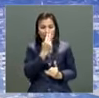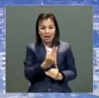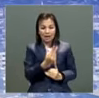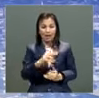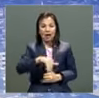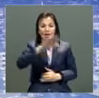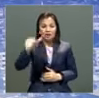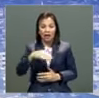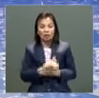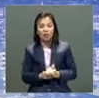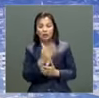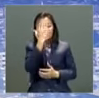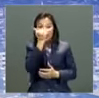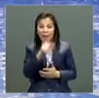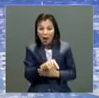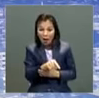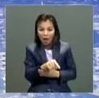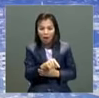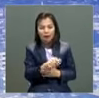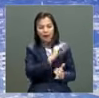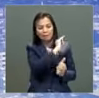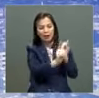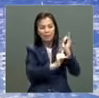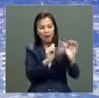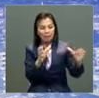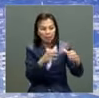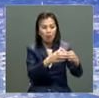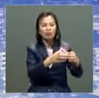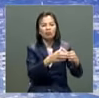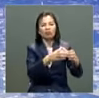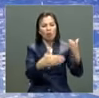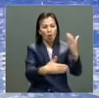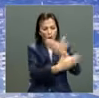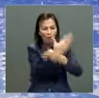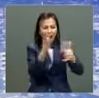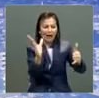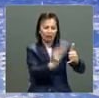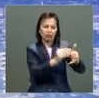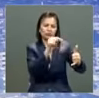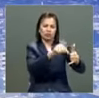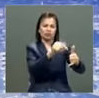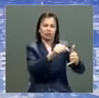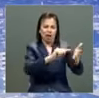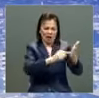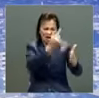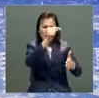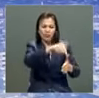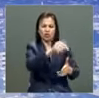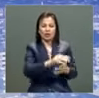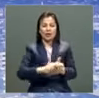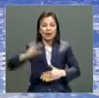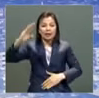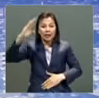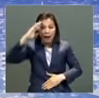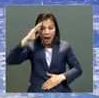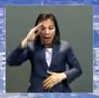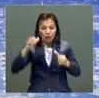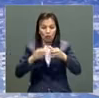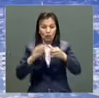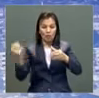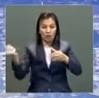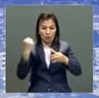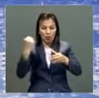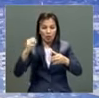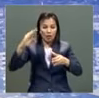ท่านเป็นเหตุของการที่จะทำให้เกิดการติดเชื้อเพราะฉะนั้นเจ้าหน้าที่ตำรวจทหารความมั่นคงในจังหวัดต่างๆเหล่านี้ผม